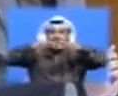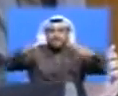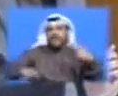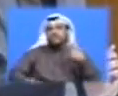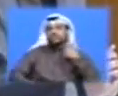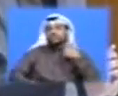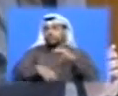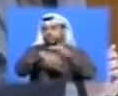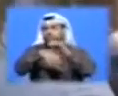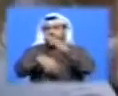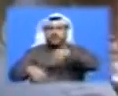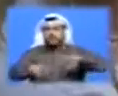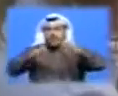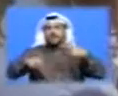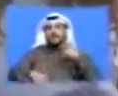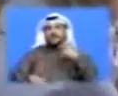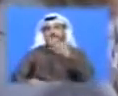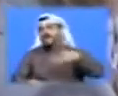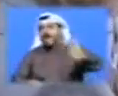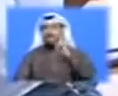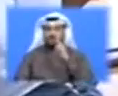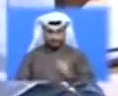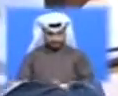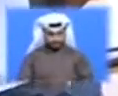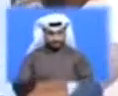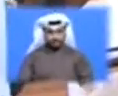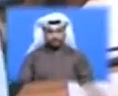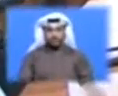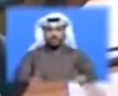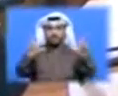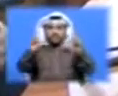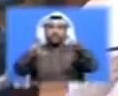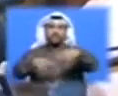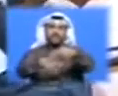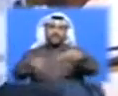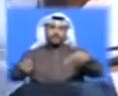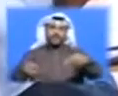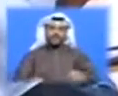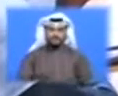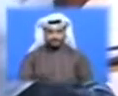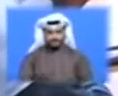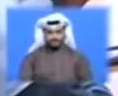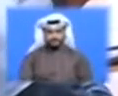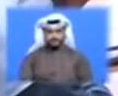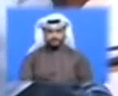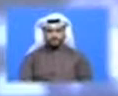العلاقة بين البحث العلمي في كافة المجالات. مروة محرم، تلفزيون دولة الكويت.